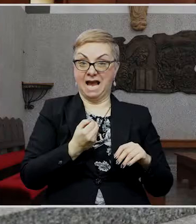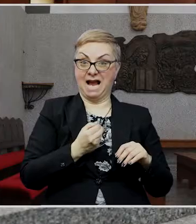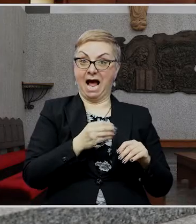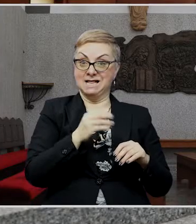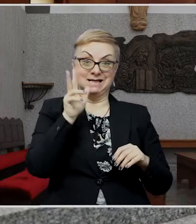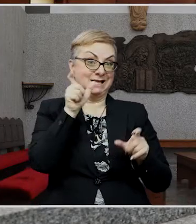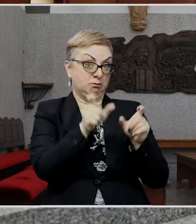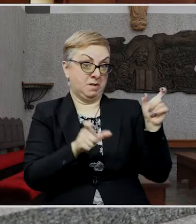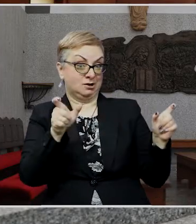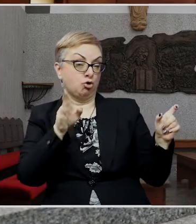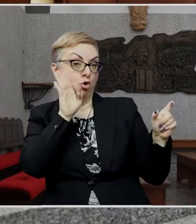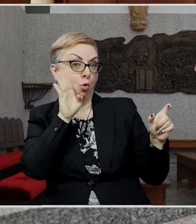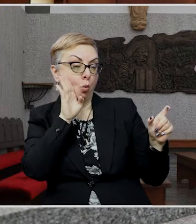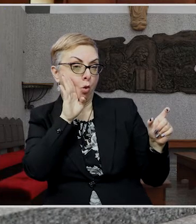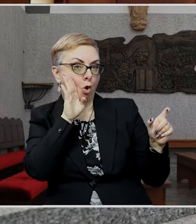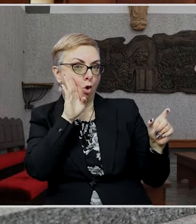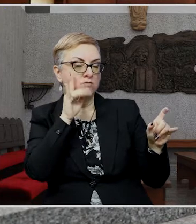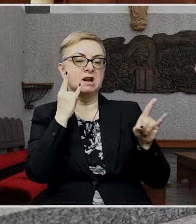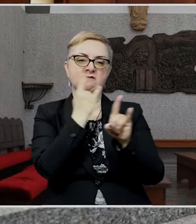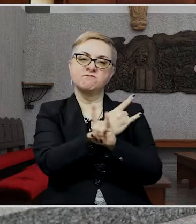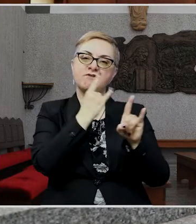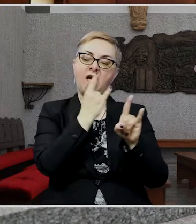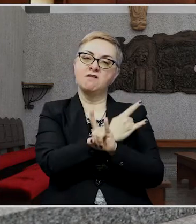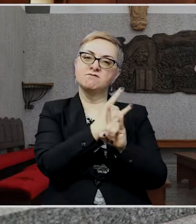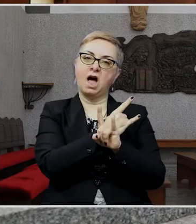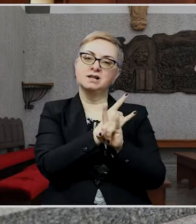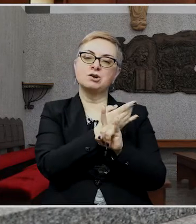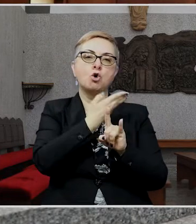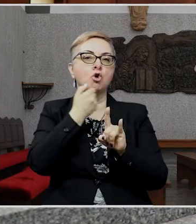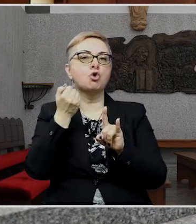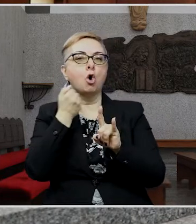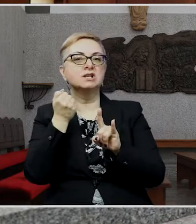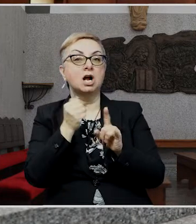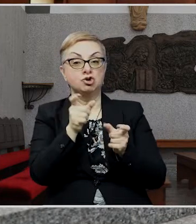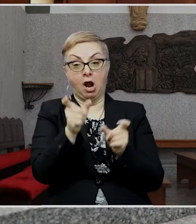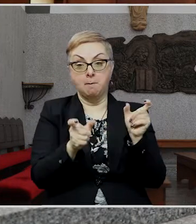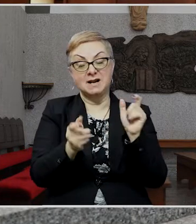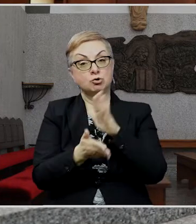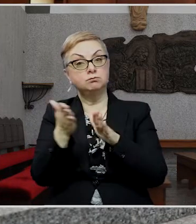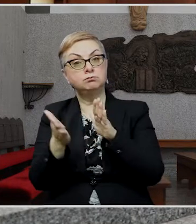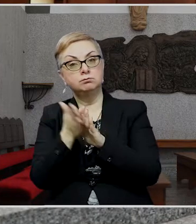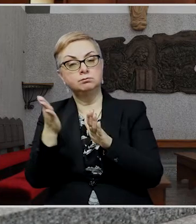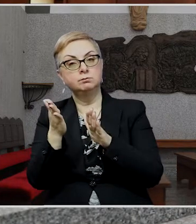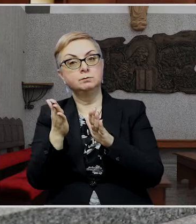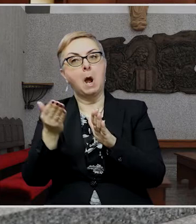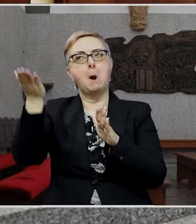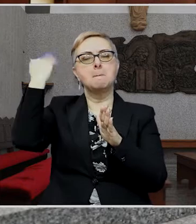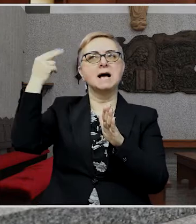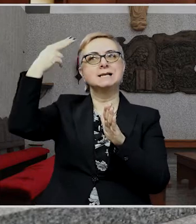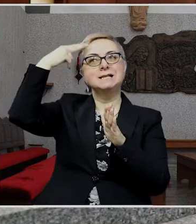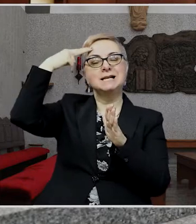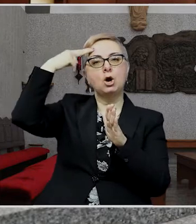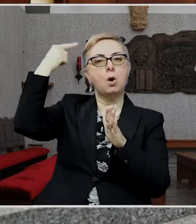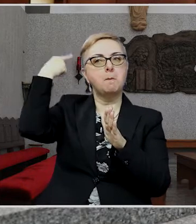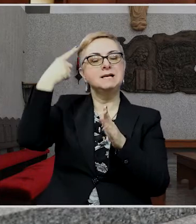per le loro tentazioni per le improvvise nostalgie che gli esuli rivolgono al passato